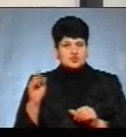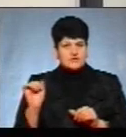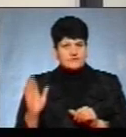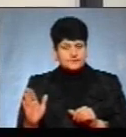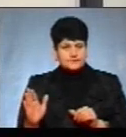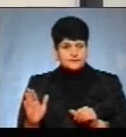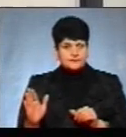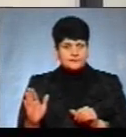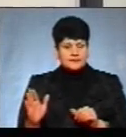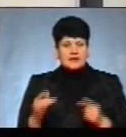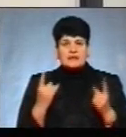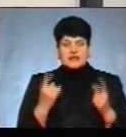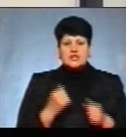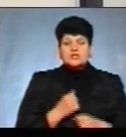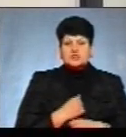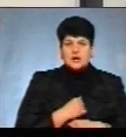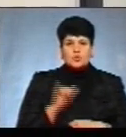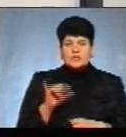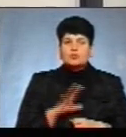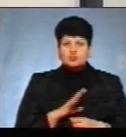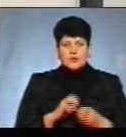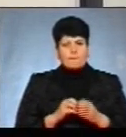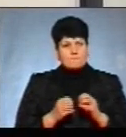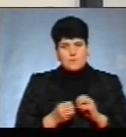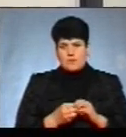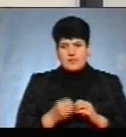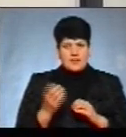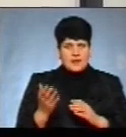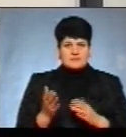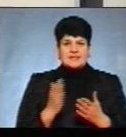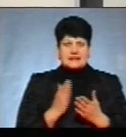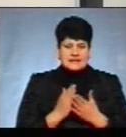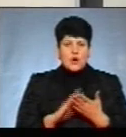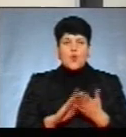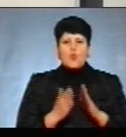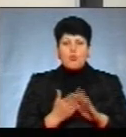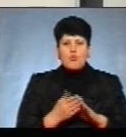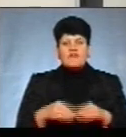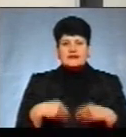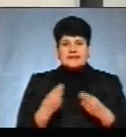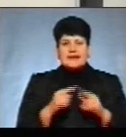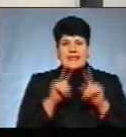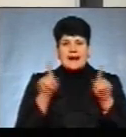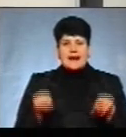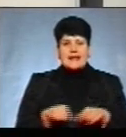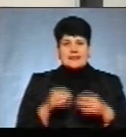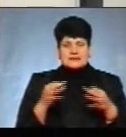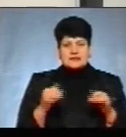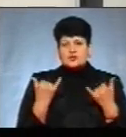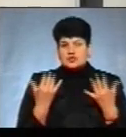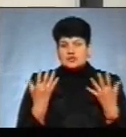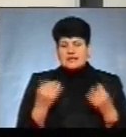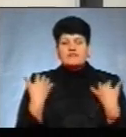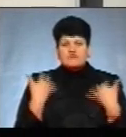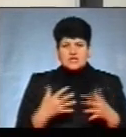Борщівський. І, на превеликий жаль, у них були проблеми, тому що є відповідні умови надання саме ліцензії, але